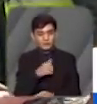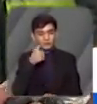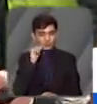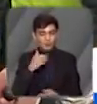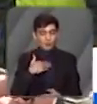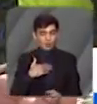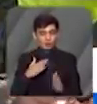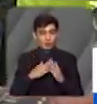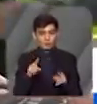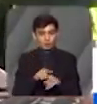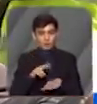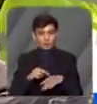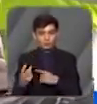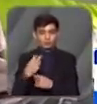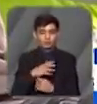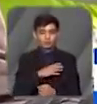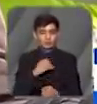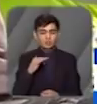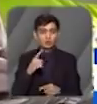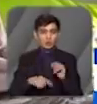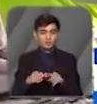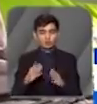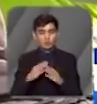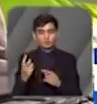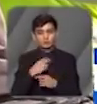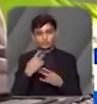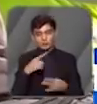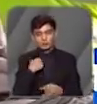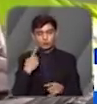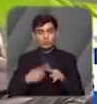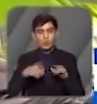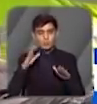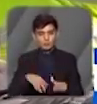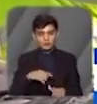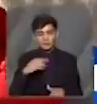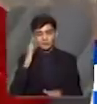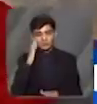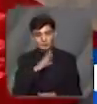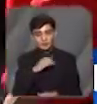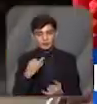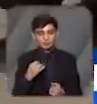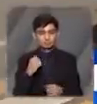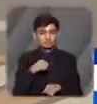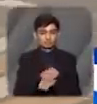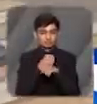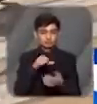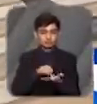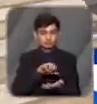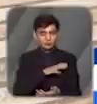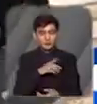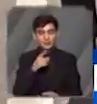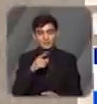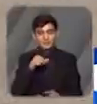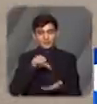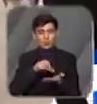үйіме полиция келді. Маған жақындарым үйге келме дегеннен кейін басқа жерге қонып, бүгін міне алаңға шықтым. Наразылық шарасына қатысуға келген